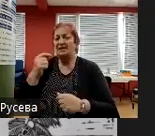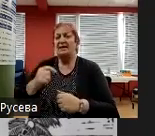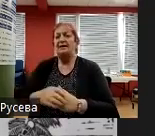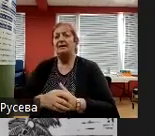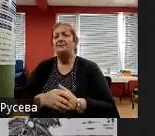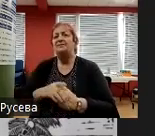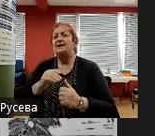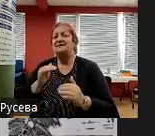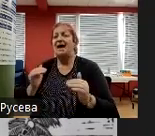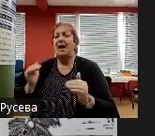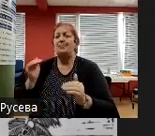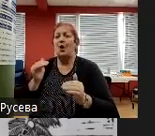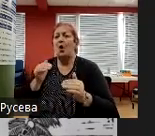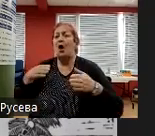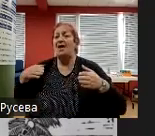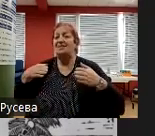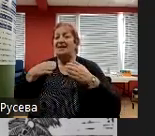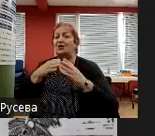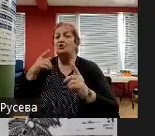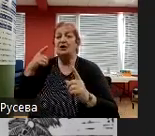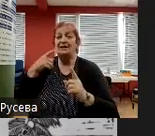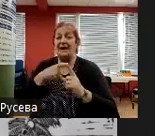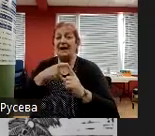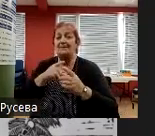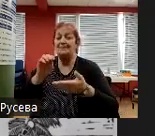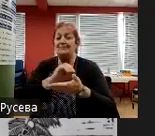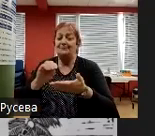са по-насочени към